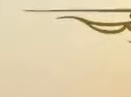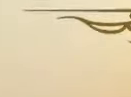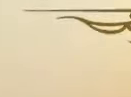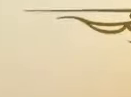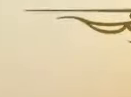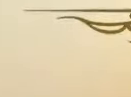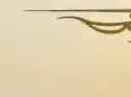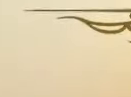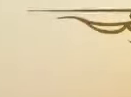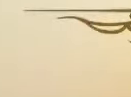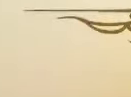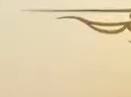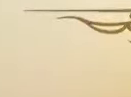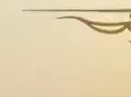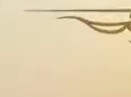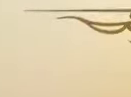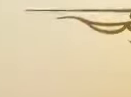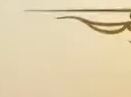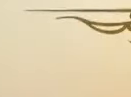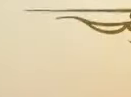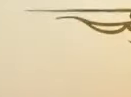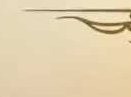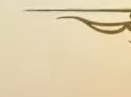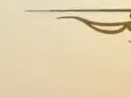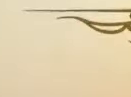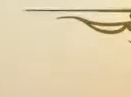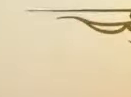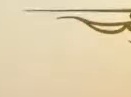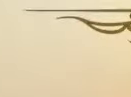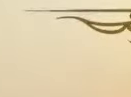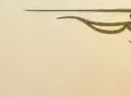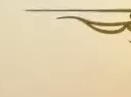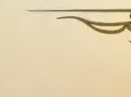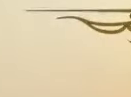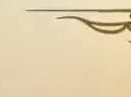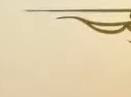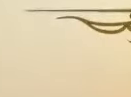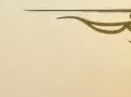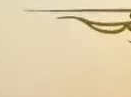من المدينة المنورة. السؤال السادس: